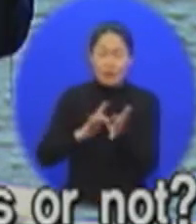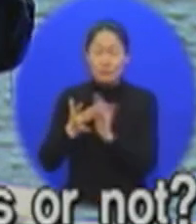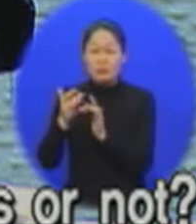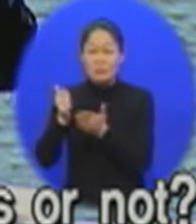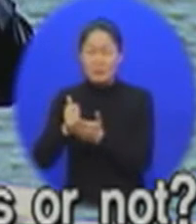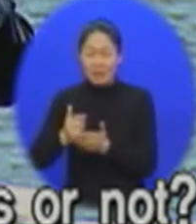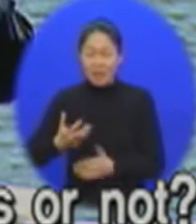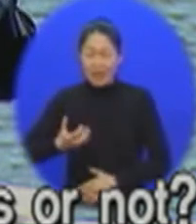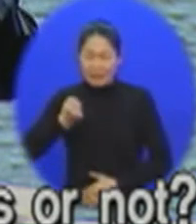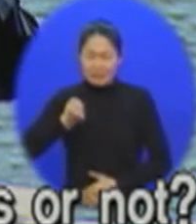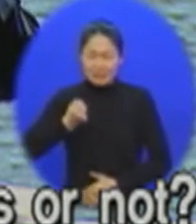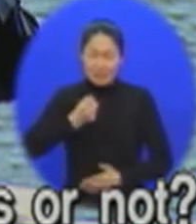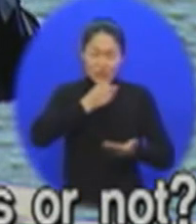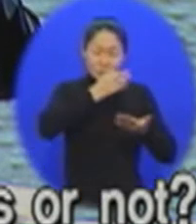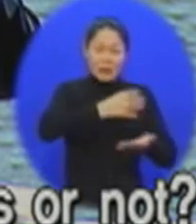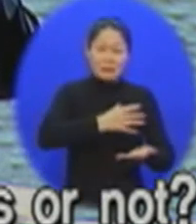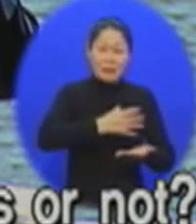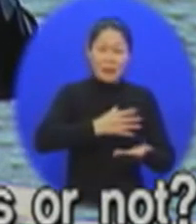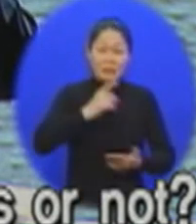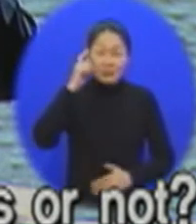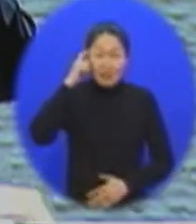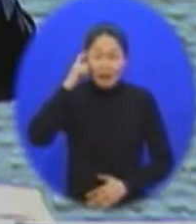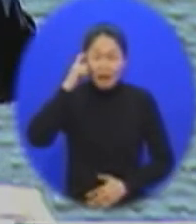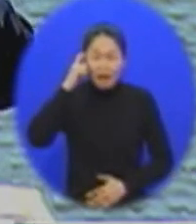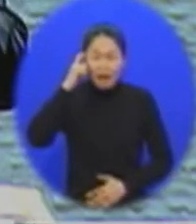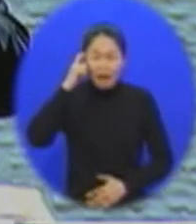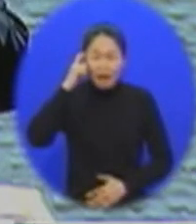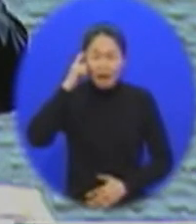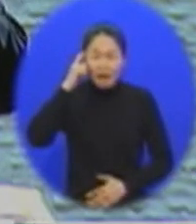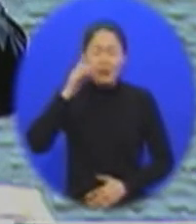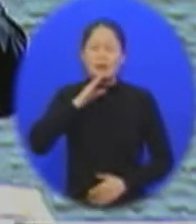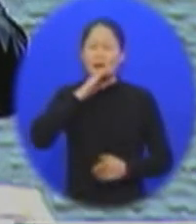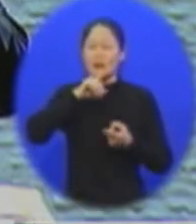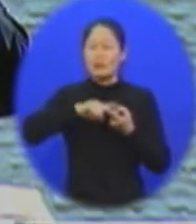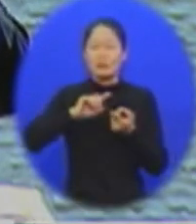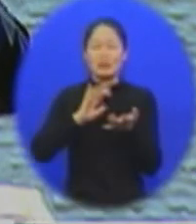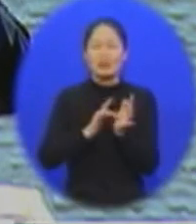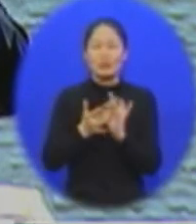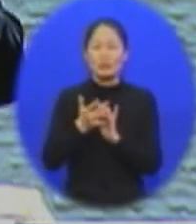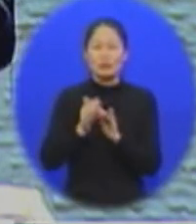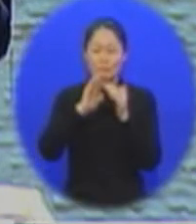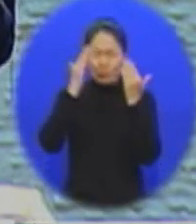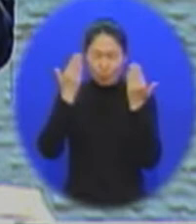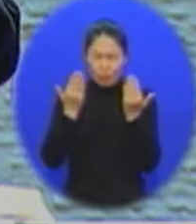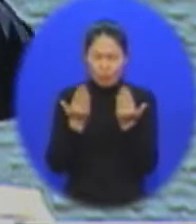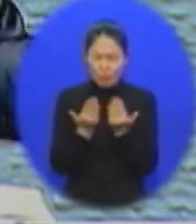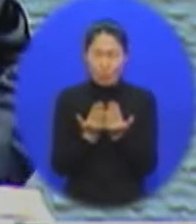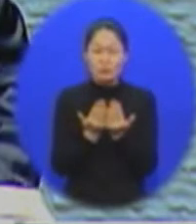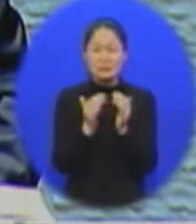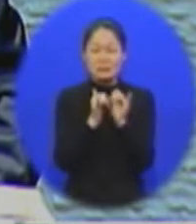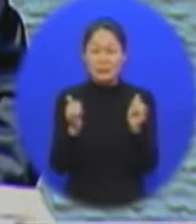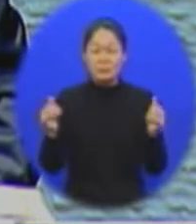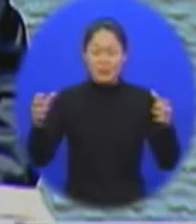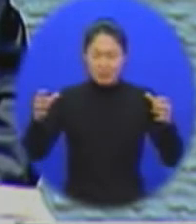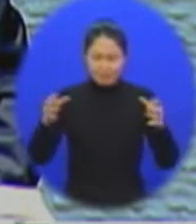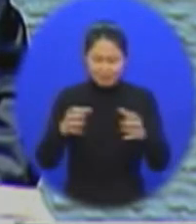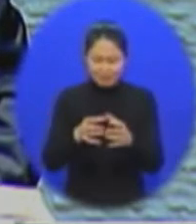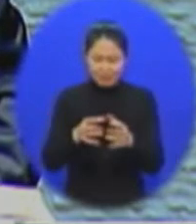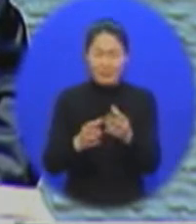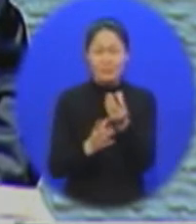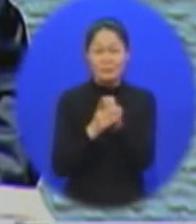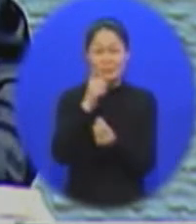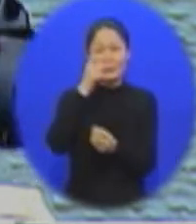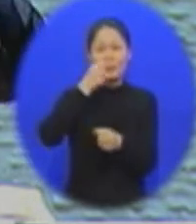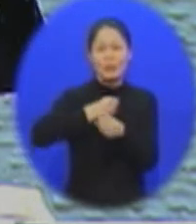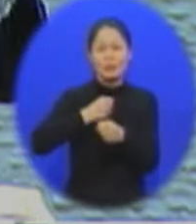가지고 못 가진 거 따지지 겠습니까 당연히 예수님은 모든 이들 하나로 묶는 분이시죠